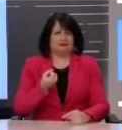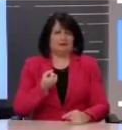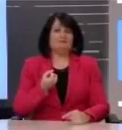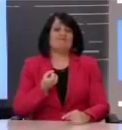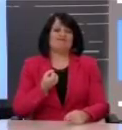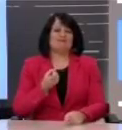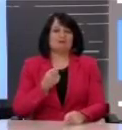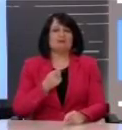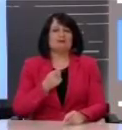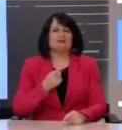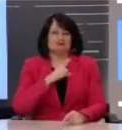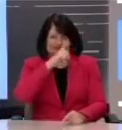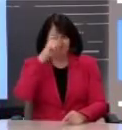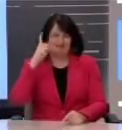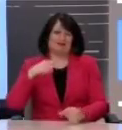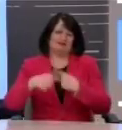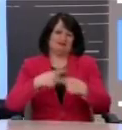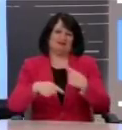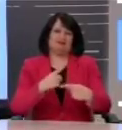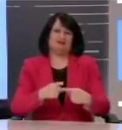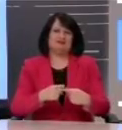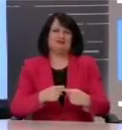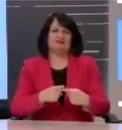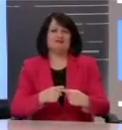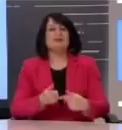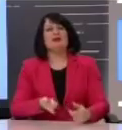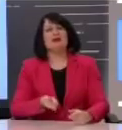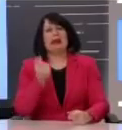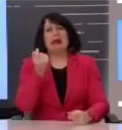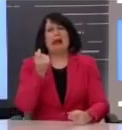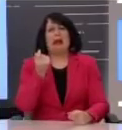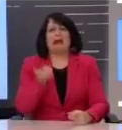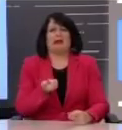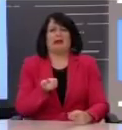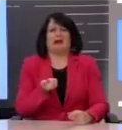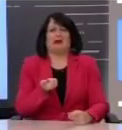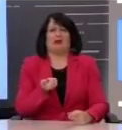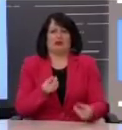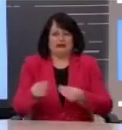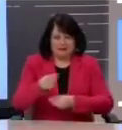εμπειρία, μόνο κατ' ελάχιστον έχουν δικαιολογήσει τον τίτλο τους.